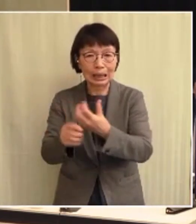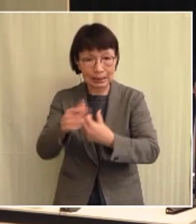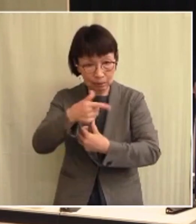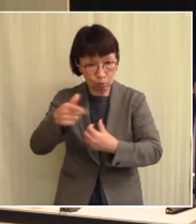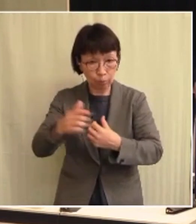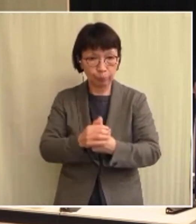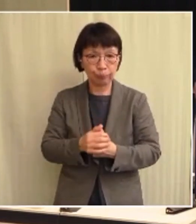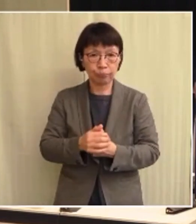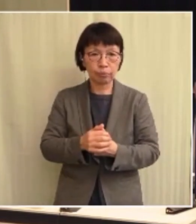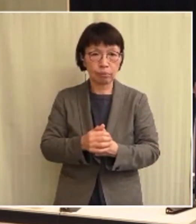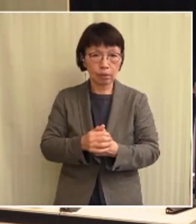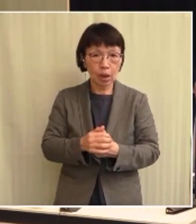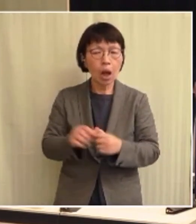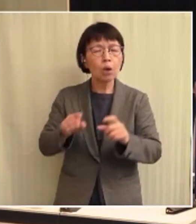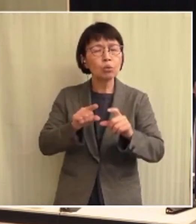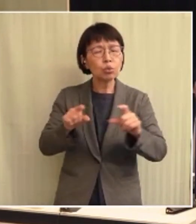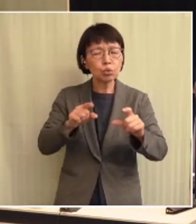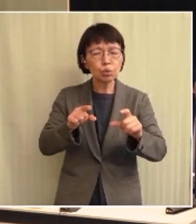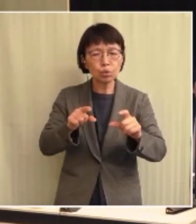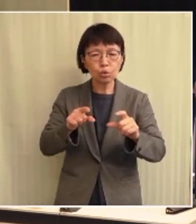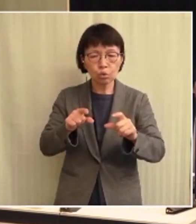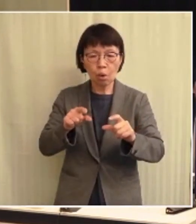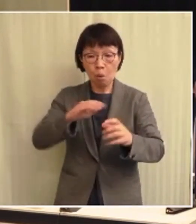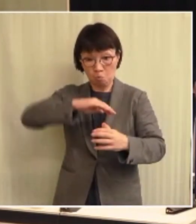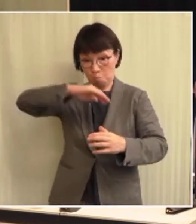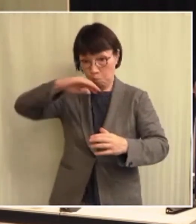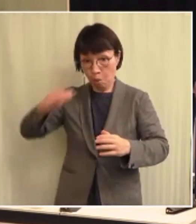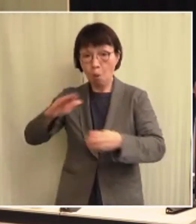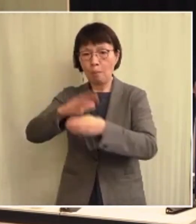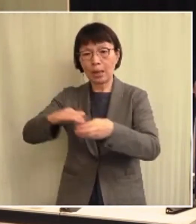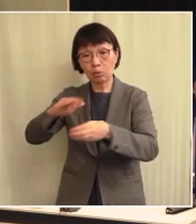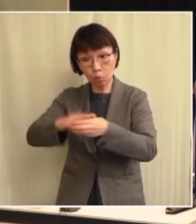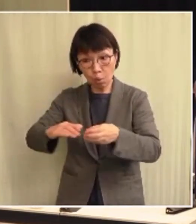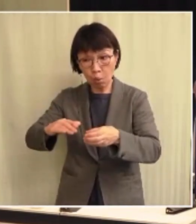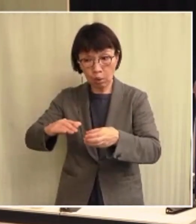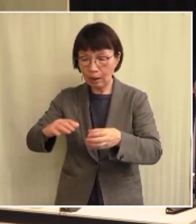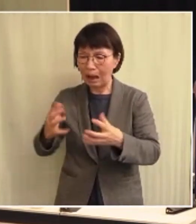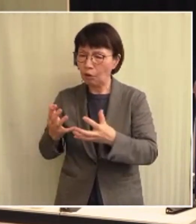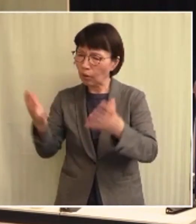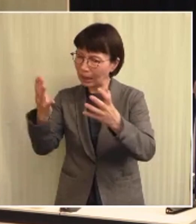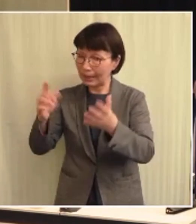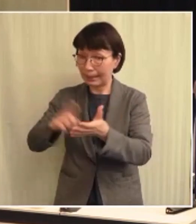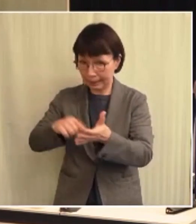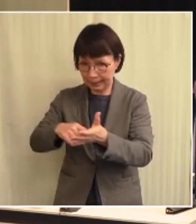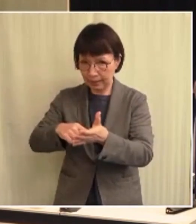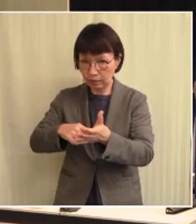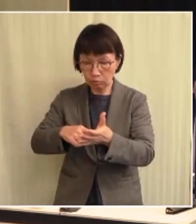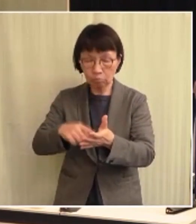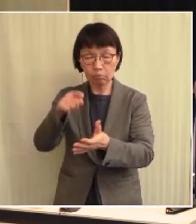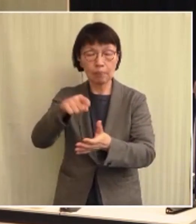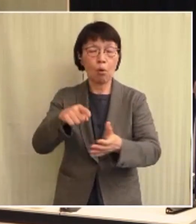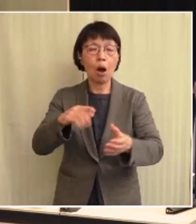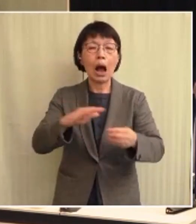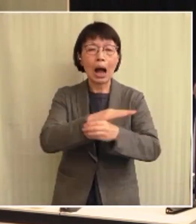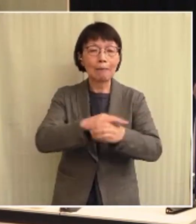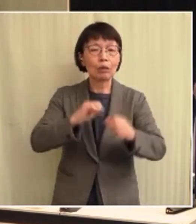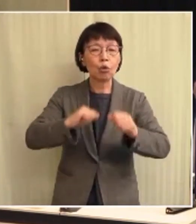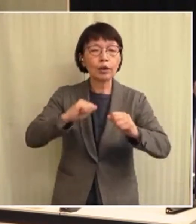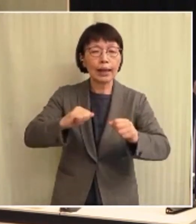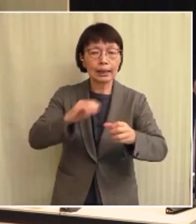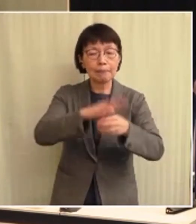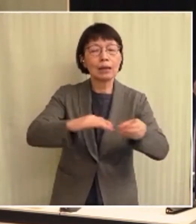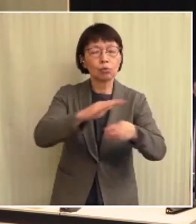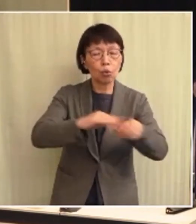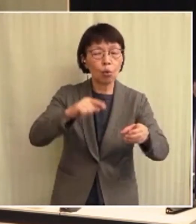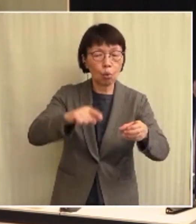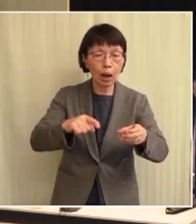して、通常のがっつり系ではあまりこう力点が置かれない副菜の野菜もたっぷりですね、171g という